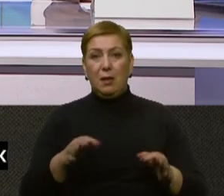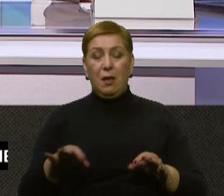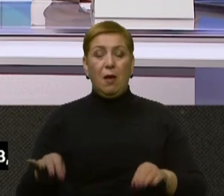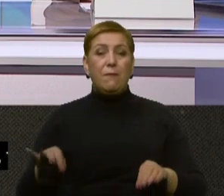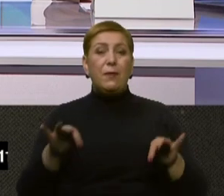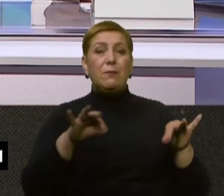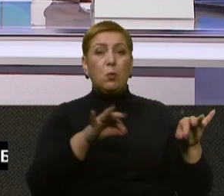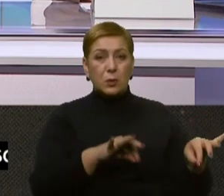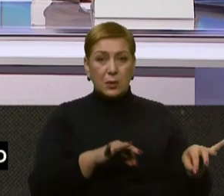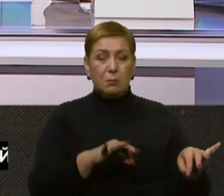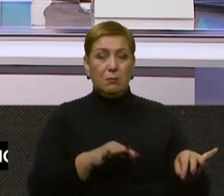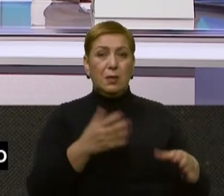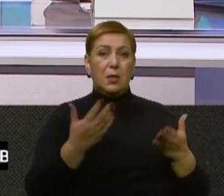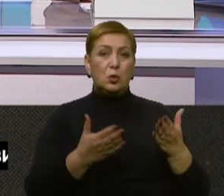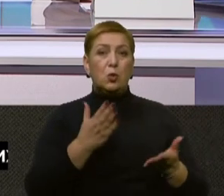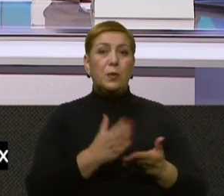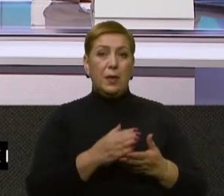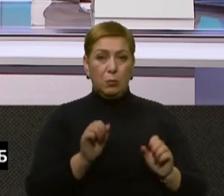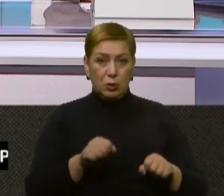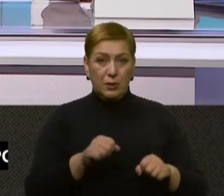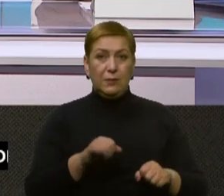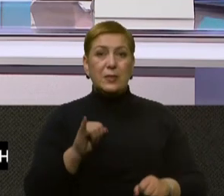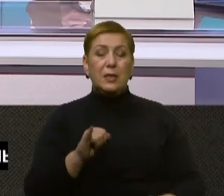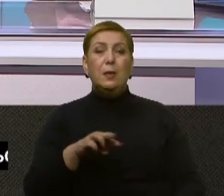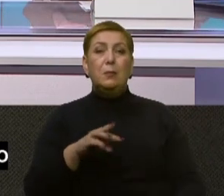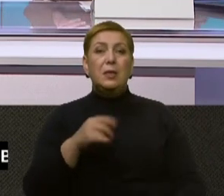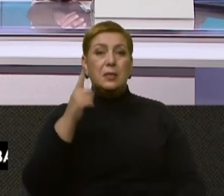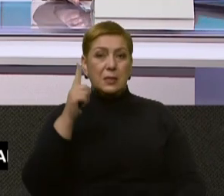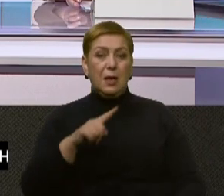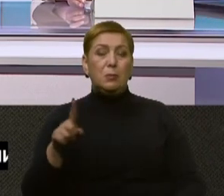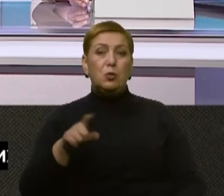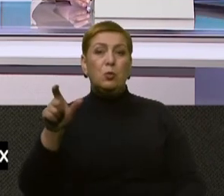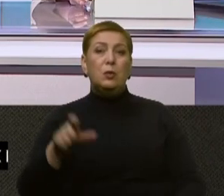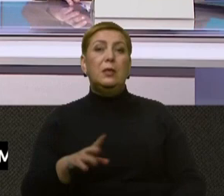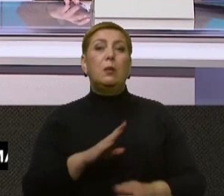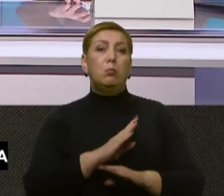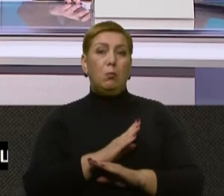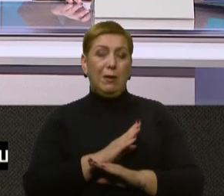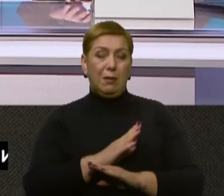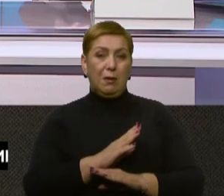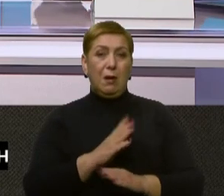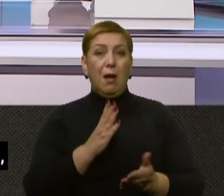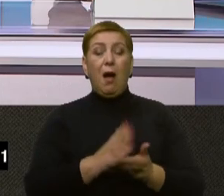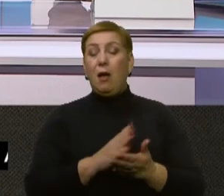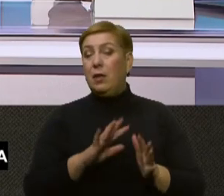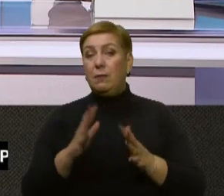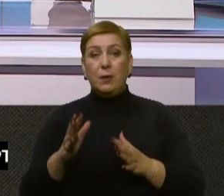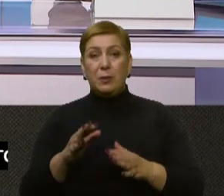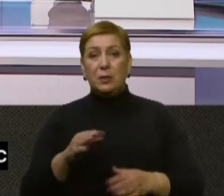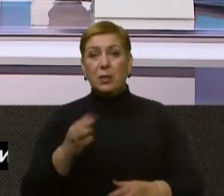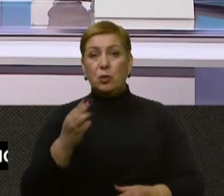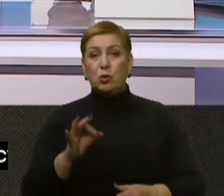Вивозимо, якщо є така можливість, якщо ми знаємо про те, що людина померла, бо є такі випадки, що ми про